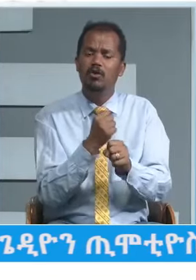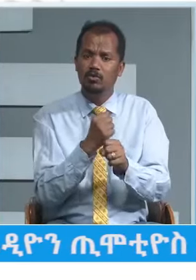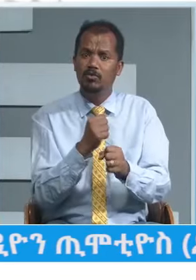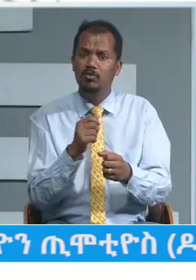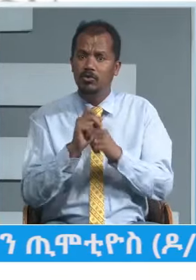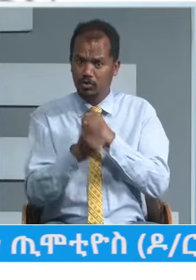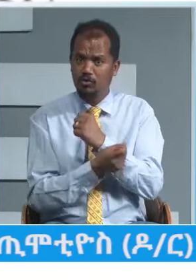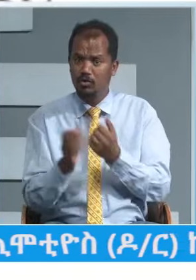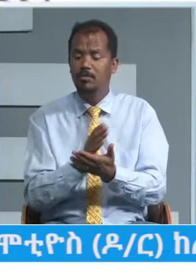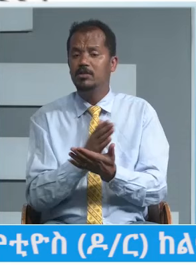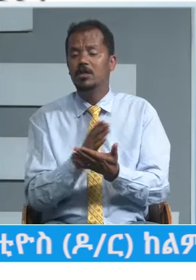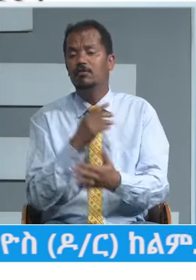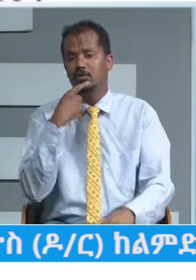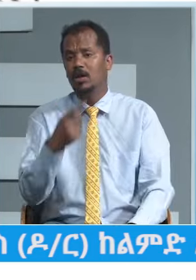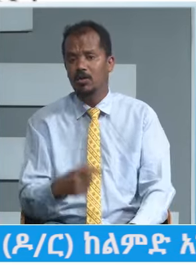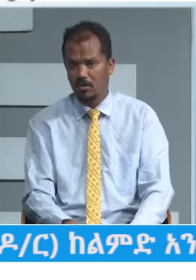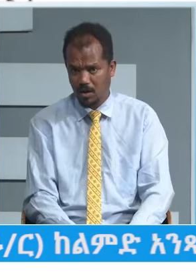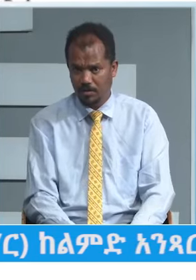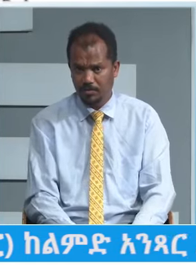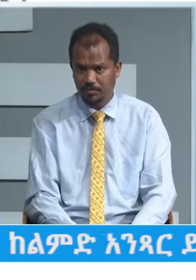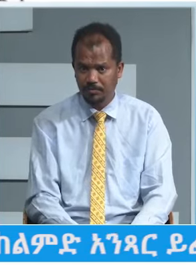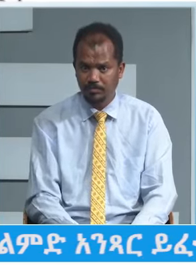ኩባንያዎች እንደሚሳተፉ ጠቁመዋል።